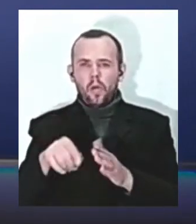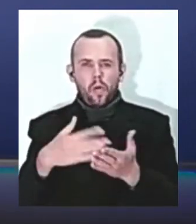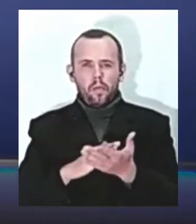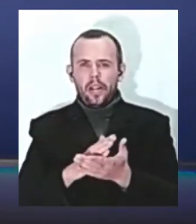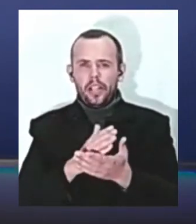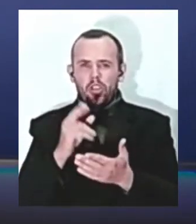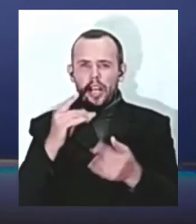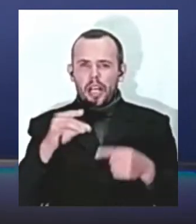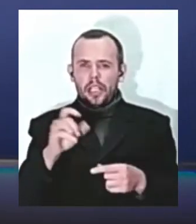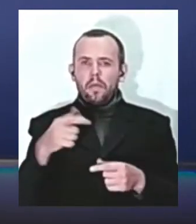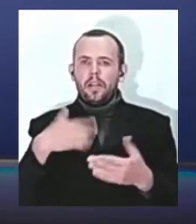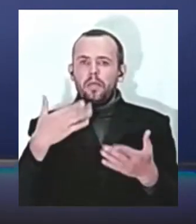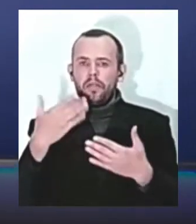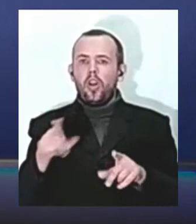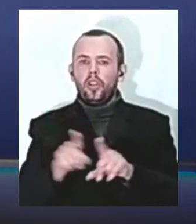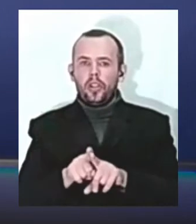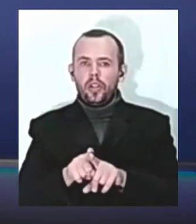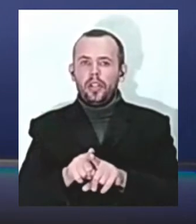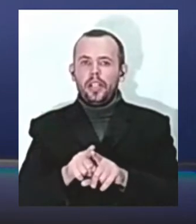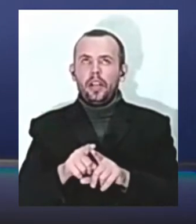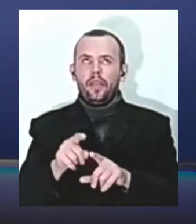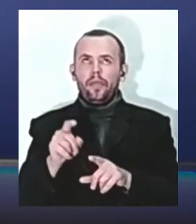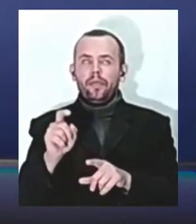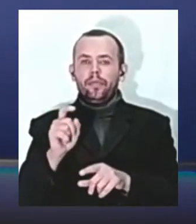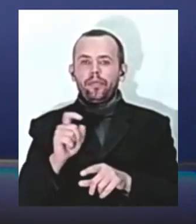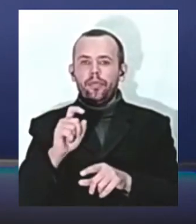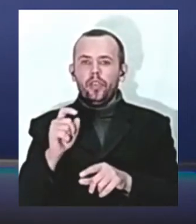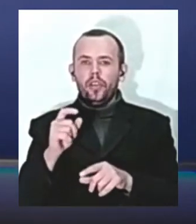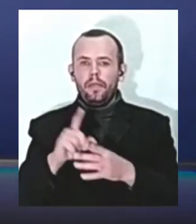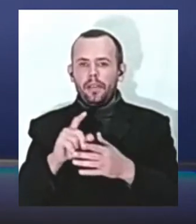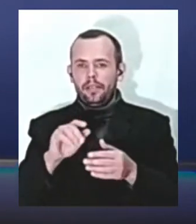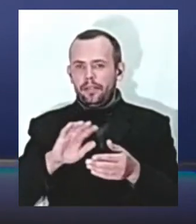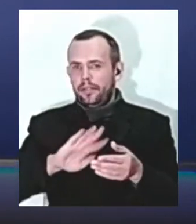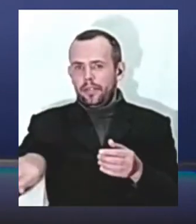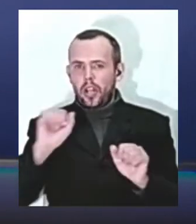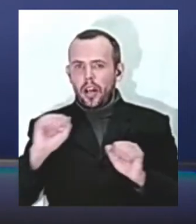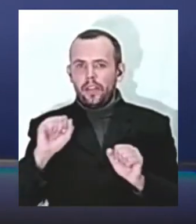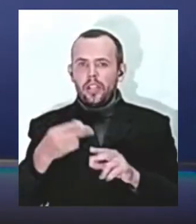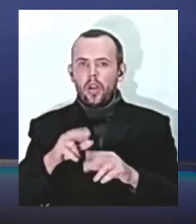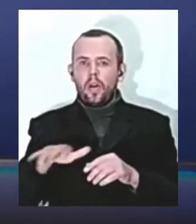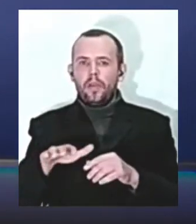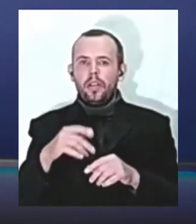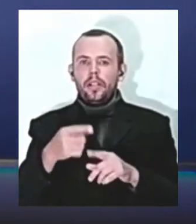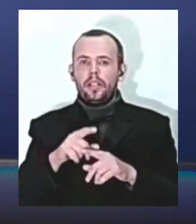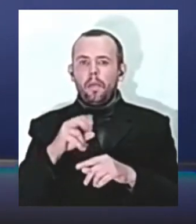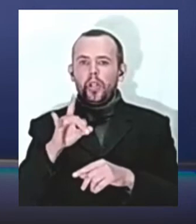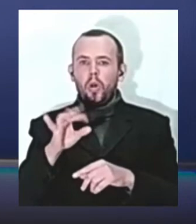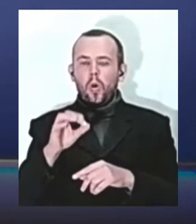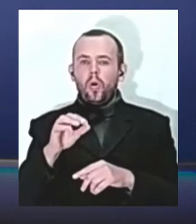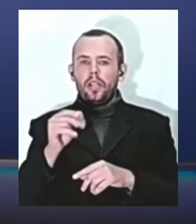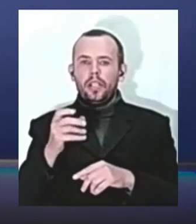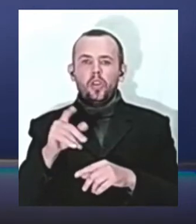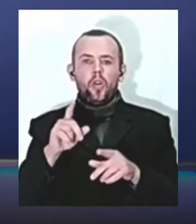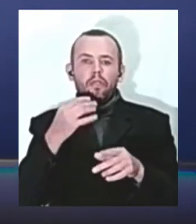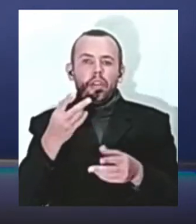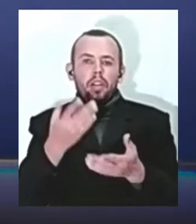спілкувалися теж з відстороненим наразі керівником цієї громади, це Петро Киса, і він сказав, що начебто його